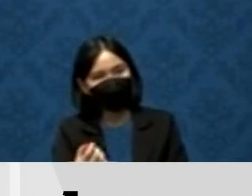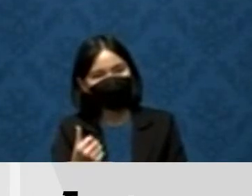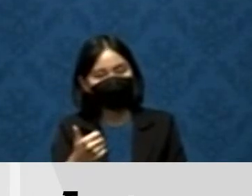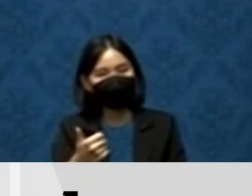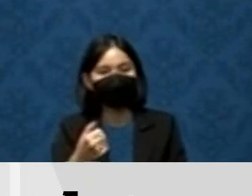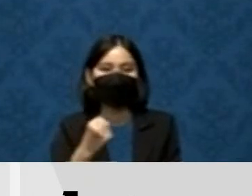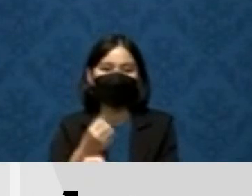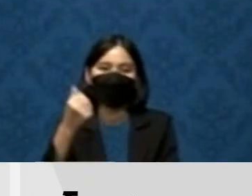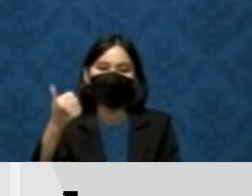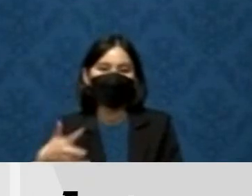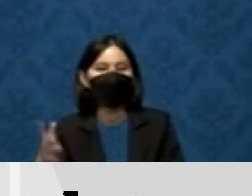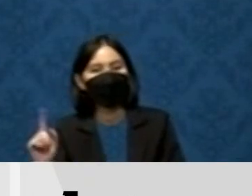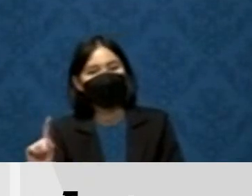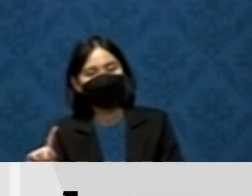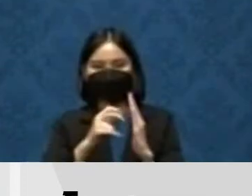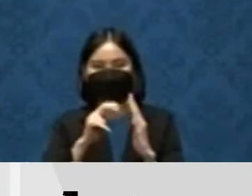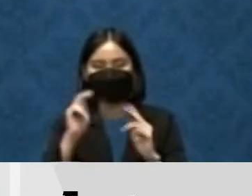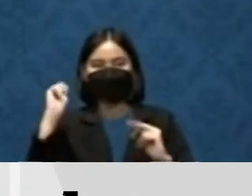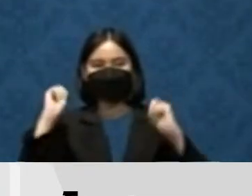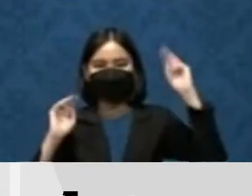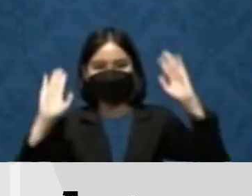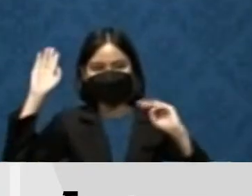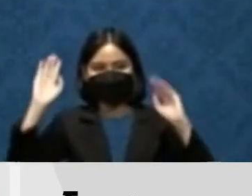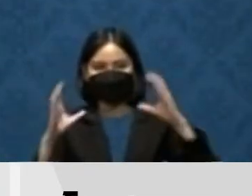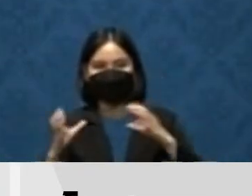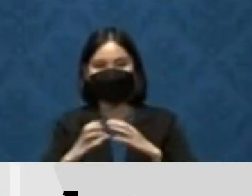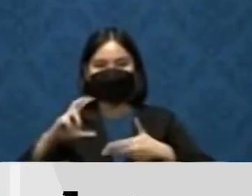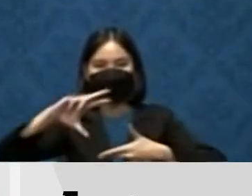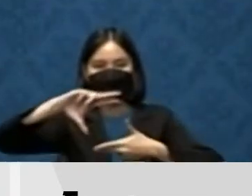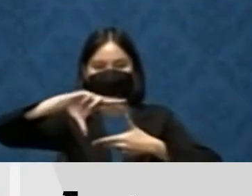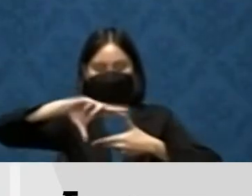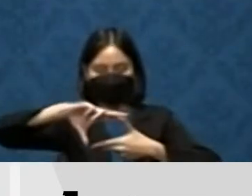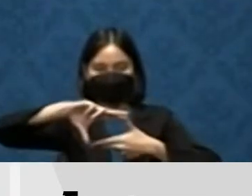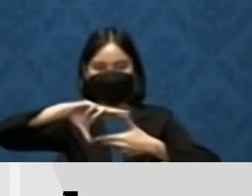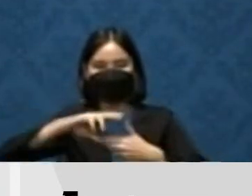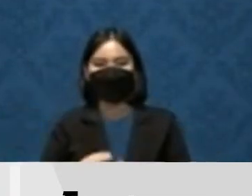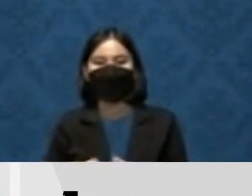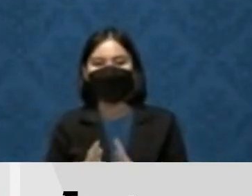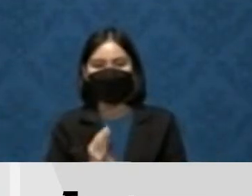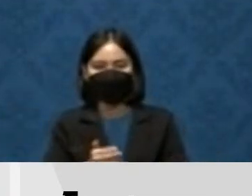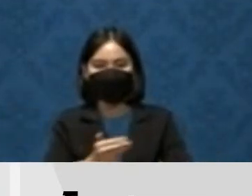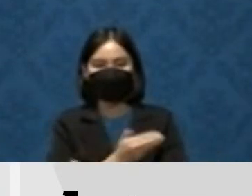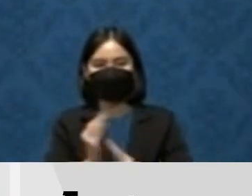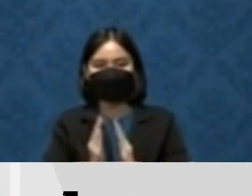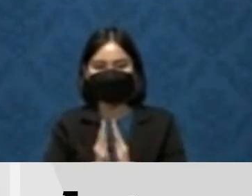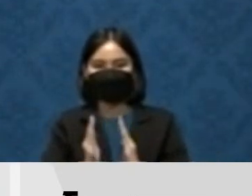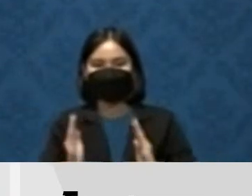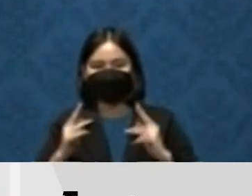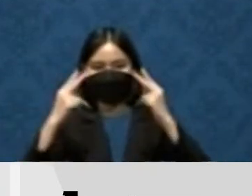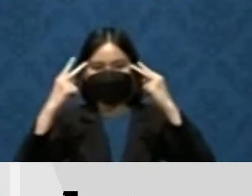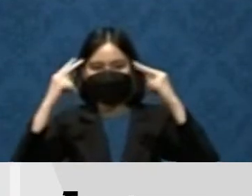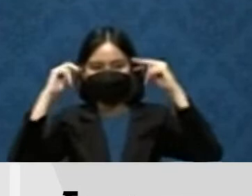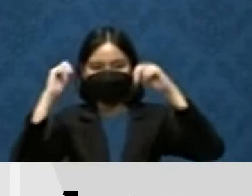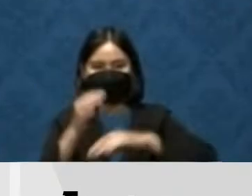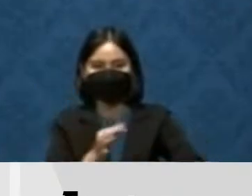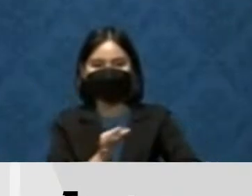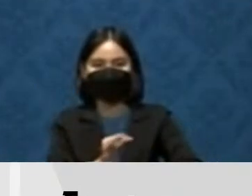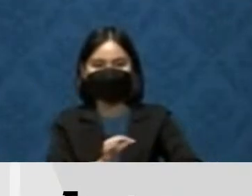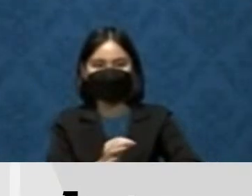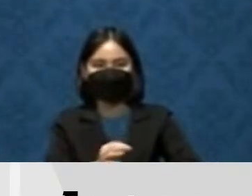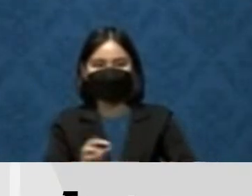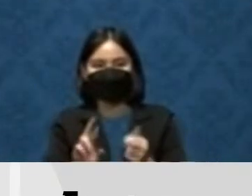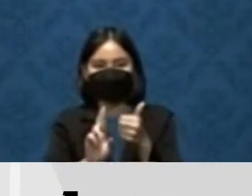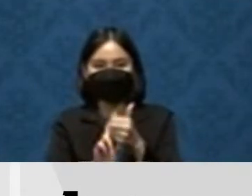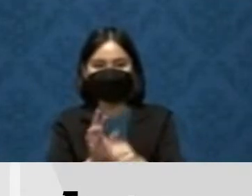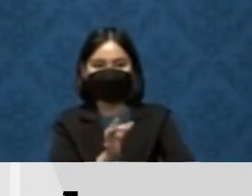ะที่วงไว้ตามสี่แยกเอาวงไว้หมายถึงวงไว้อย่างเงี้ยอย่างกับรังนกฮะ นี่หนึ่งนะประโยคที่สองนครสวรรค์ไ